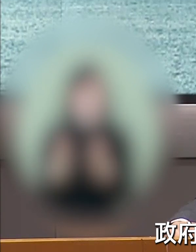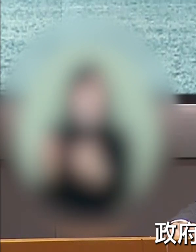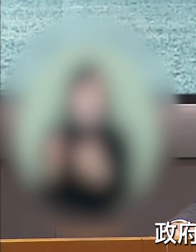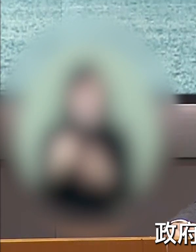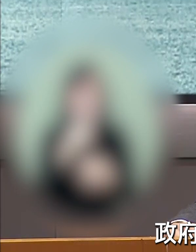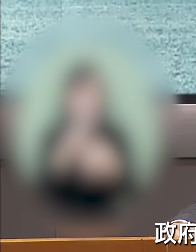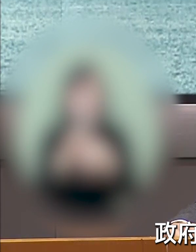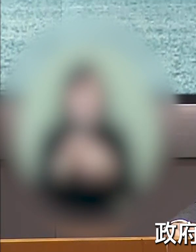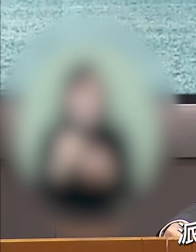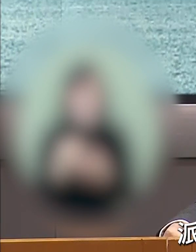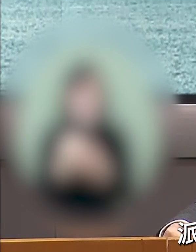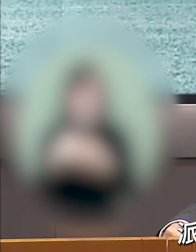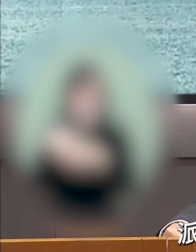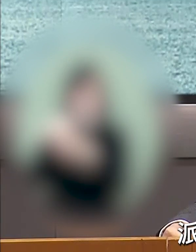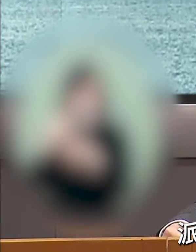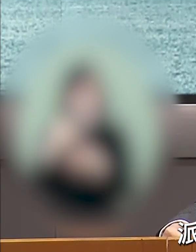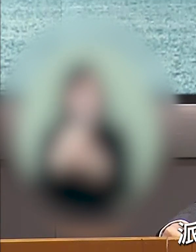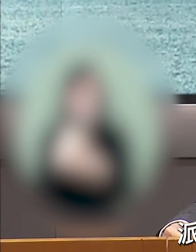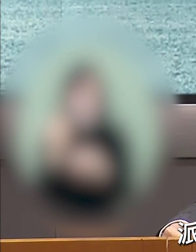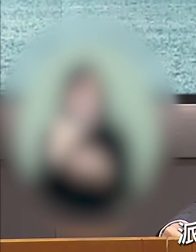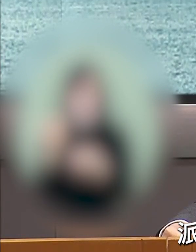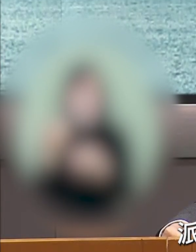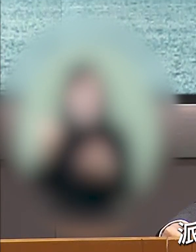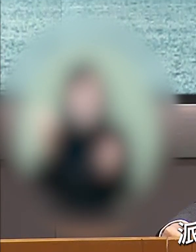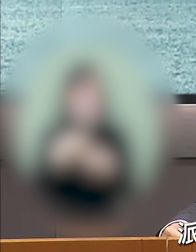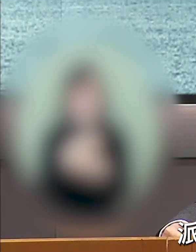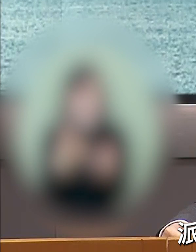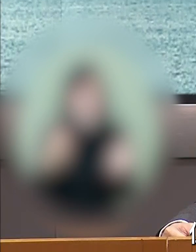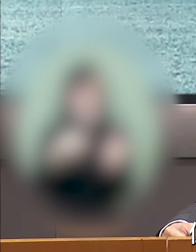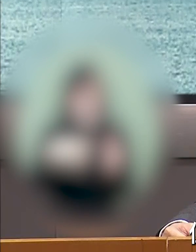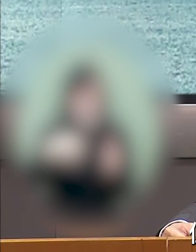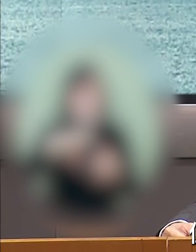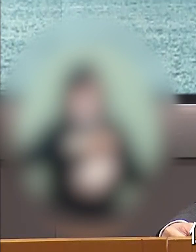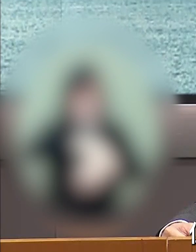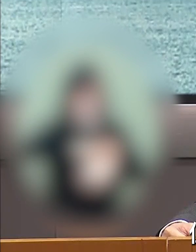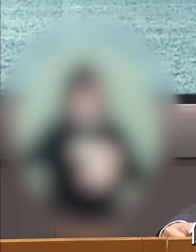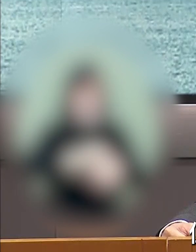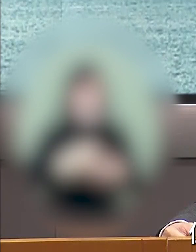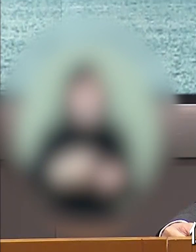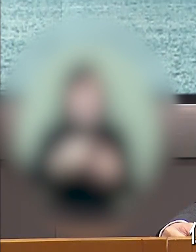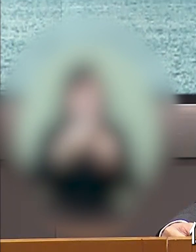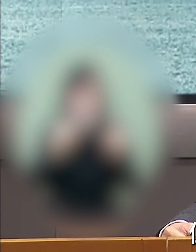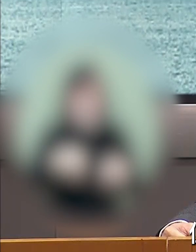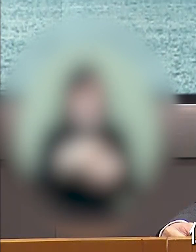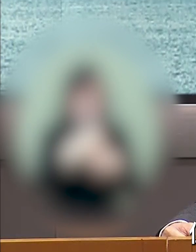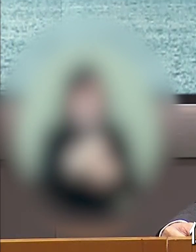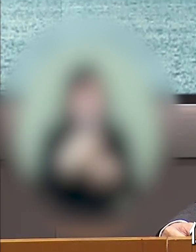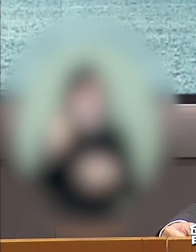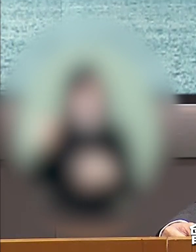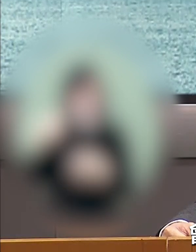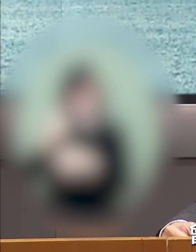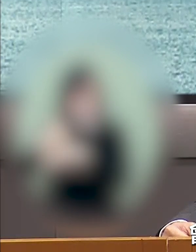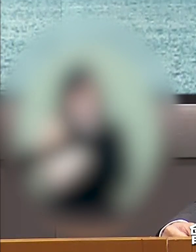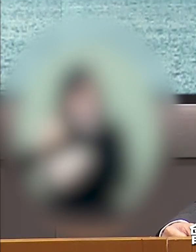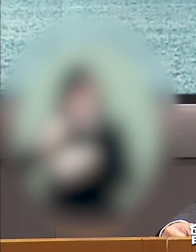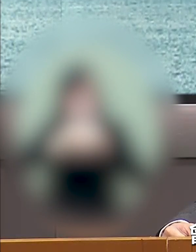向有關申報嘅人士去派發電子手環同埋抗疫物資包。但我哋預計嗰個系統推出嘅初期會有